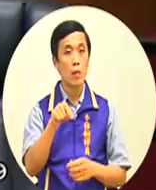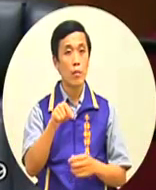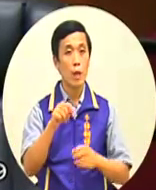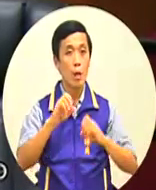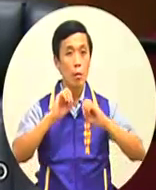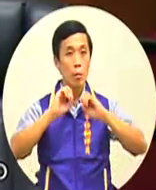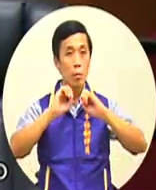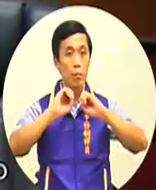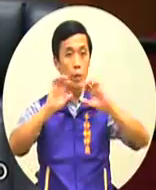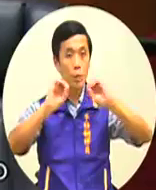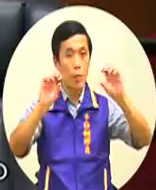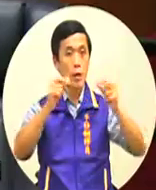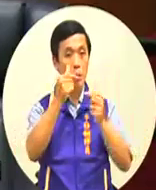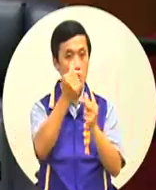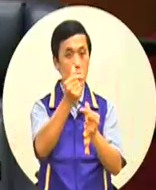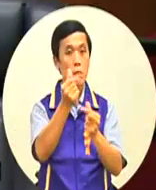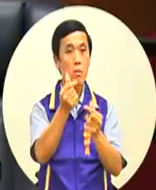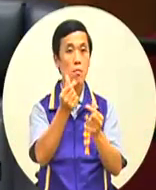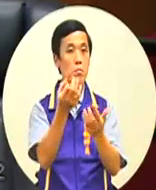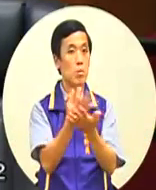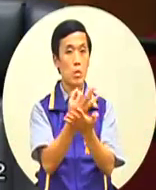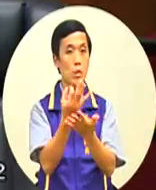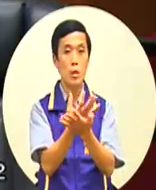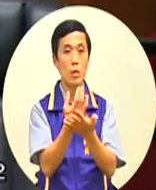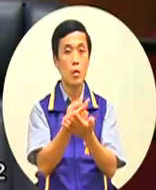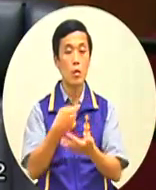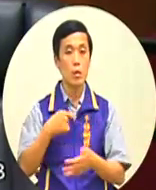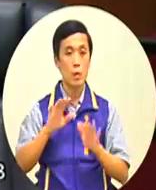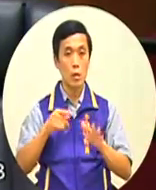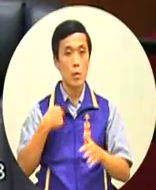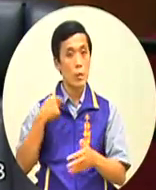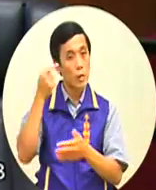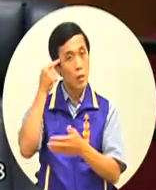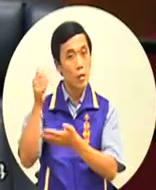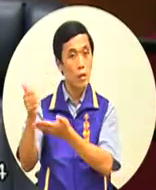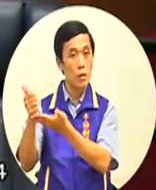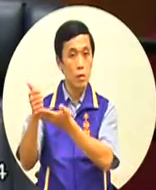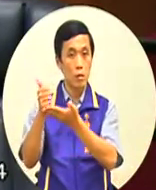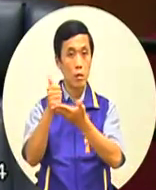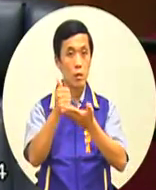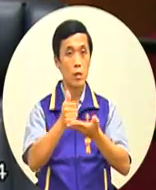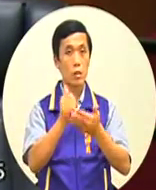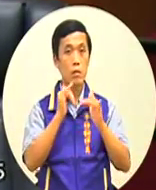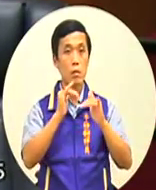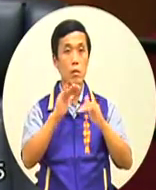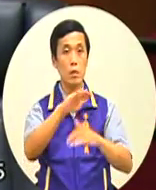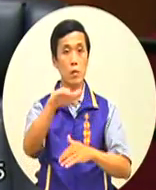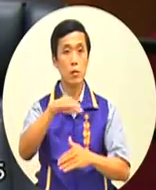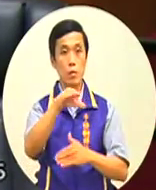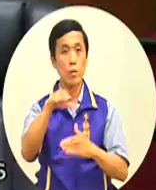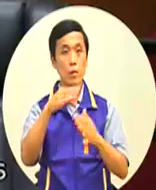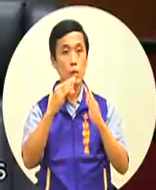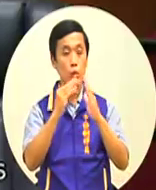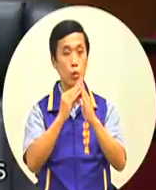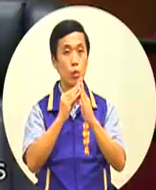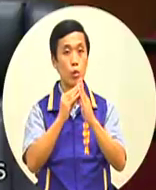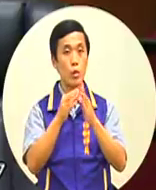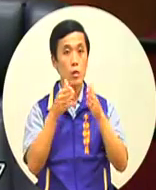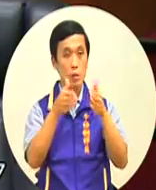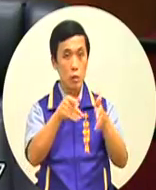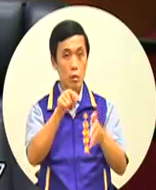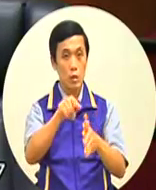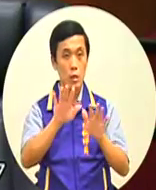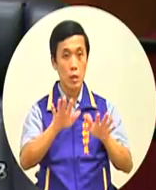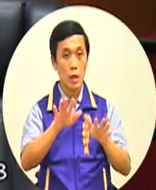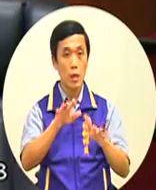没有很完整的做这样的一个宣导，所以我这边要请我们的社会局是不是能够就现有的经